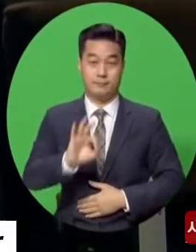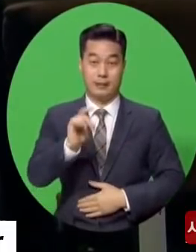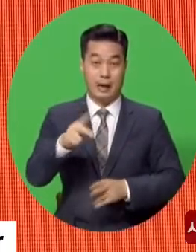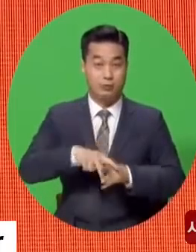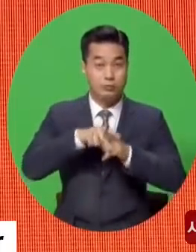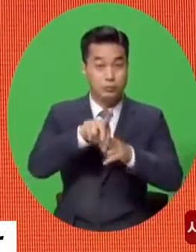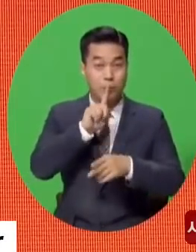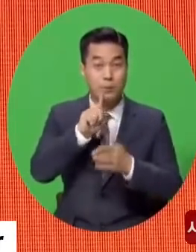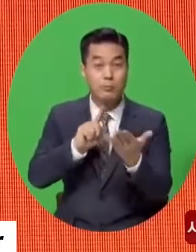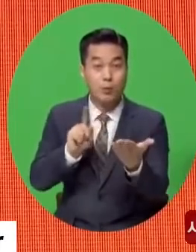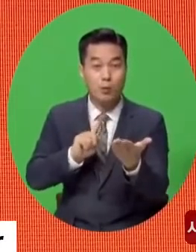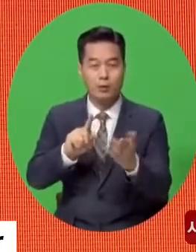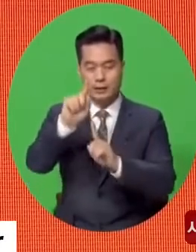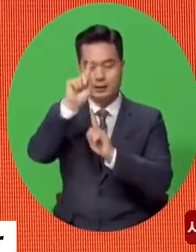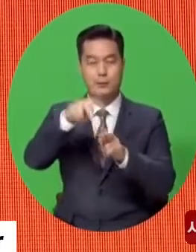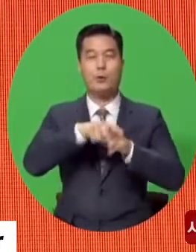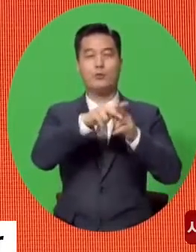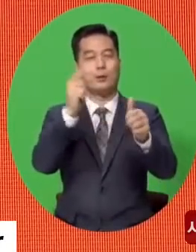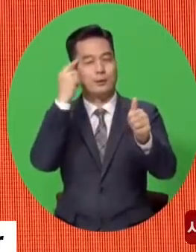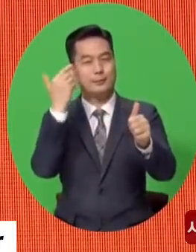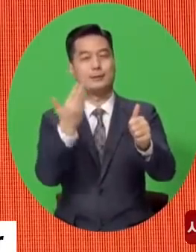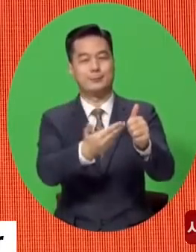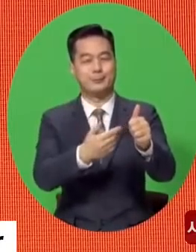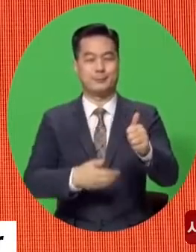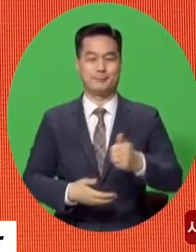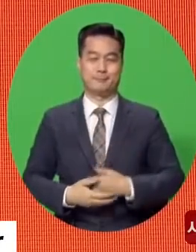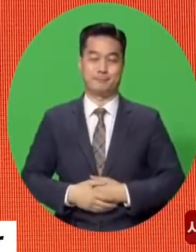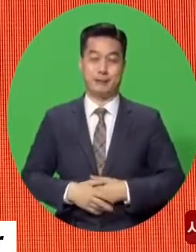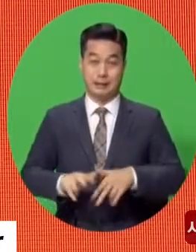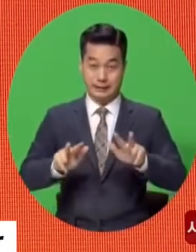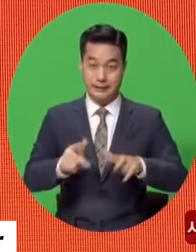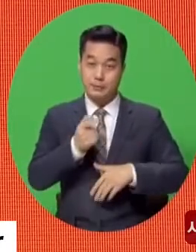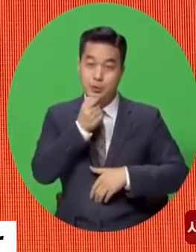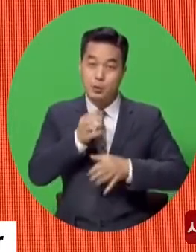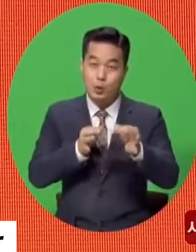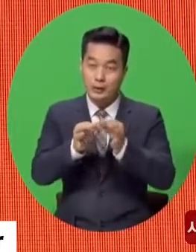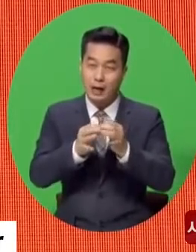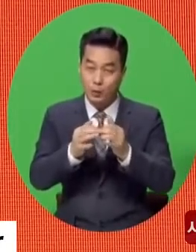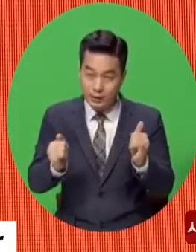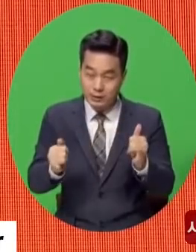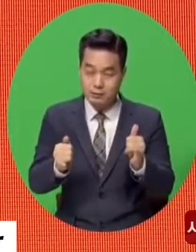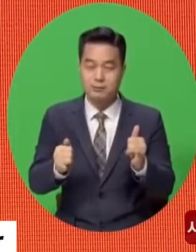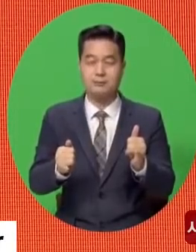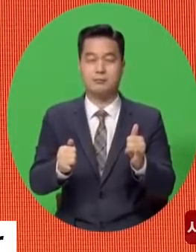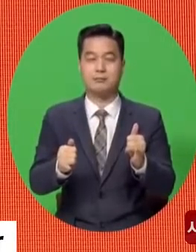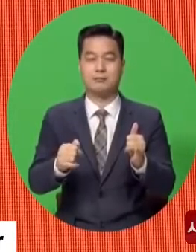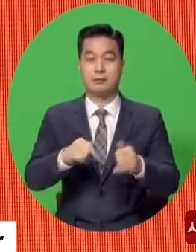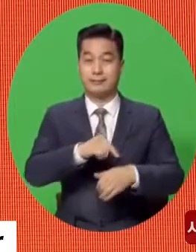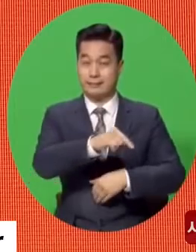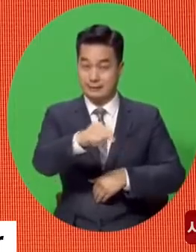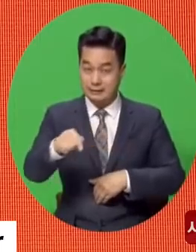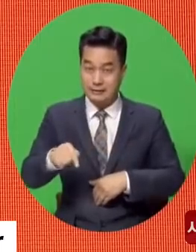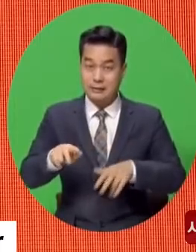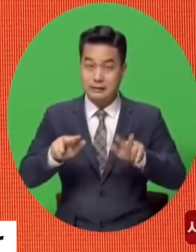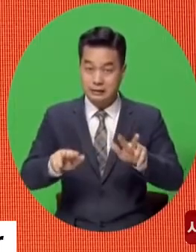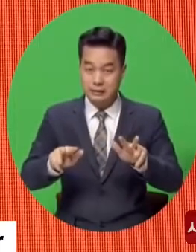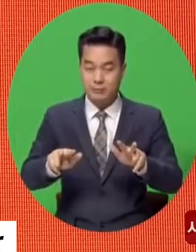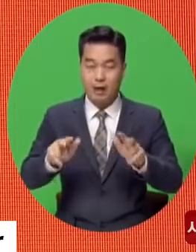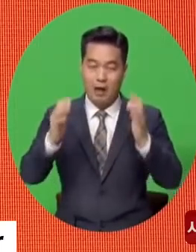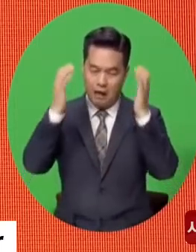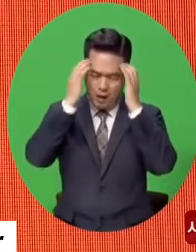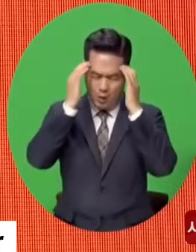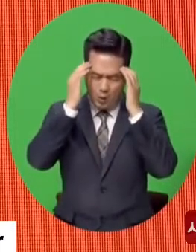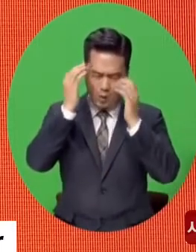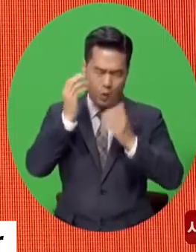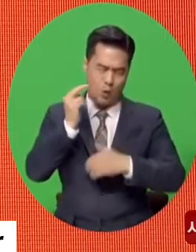저는 이재명 후보께 묻겠습니다. 지금 현재 소상공인 그리고 자영업자분들 굉장히